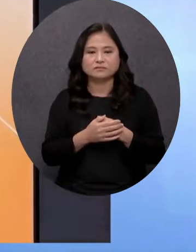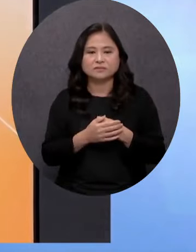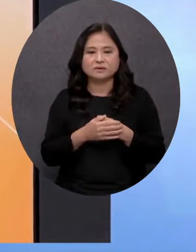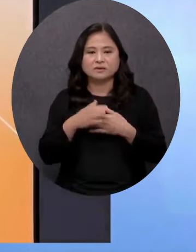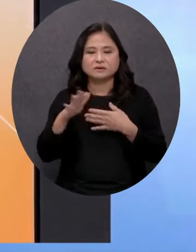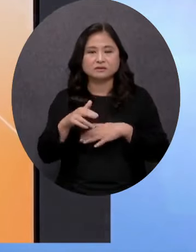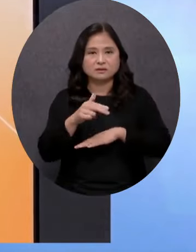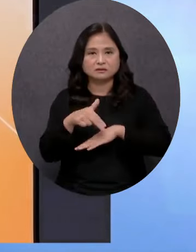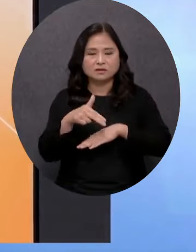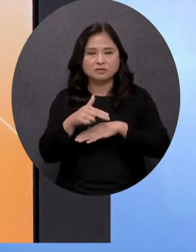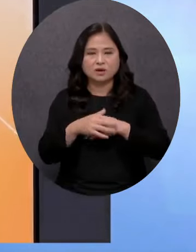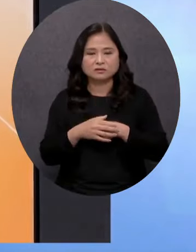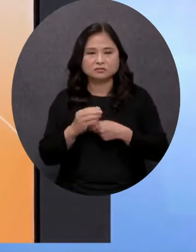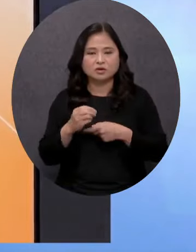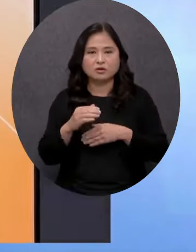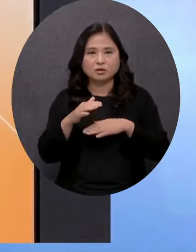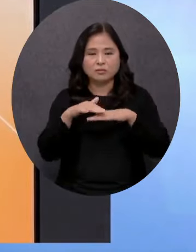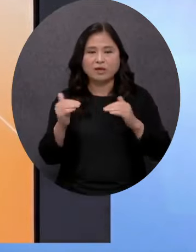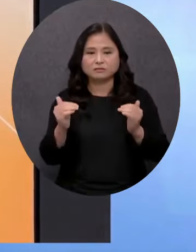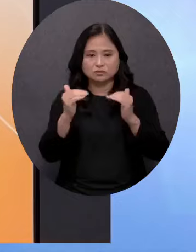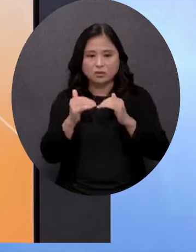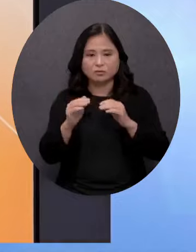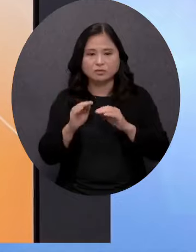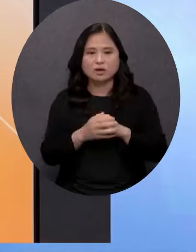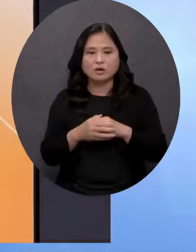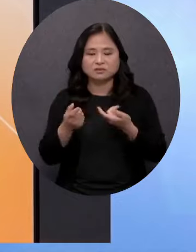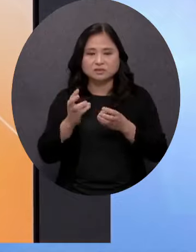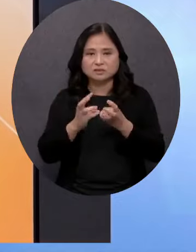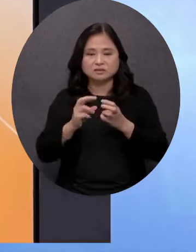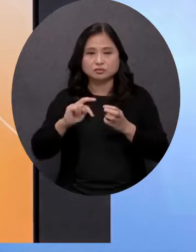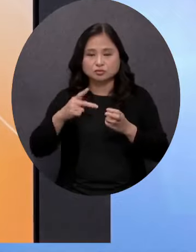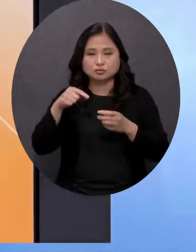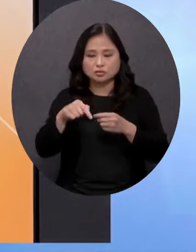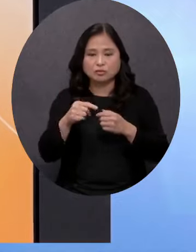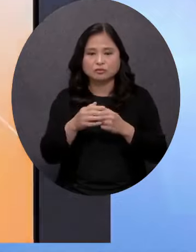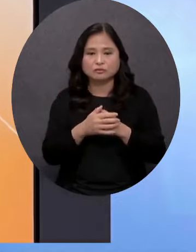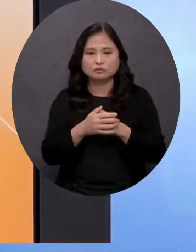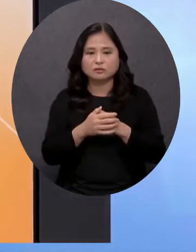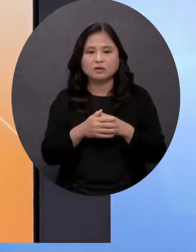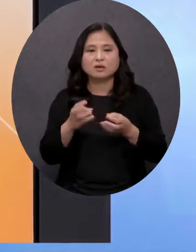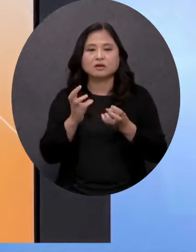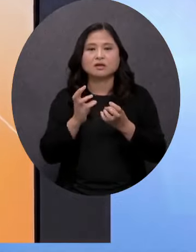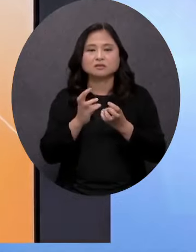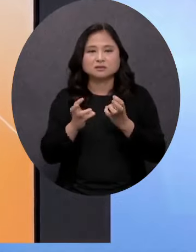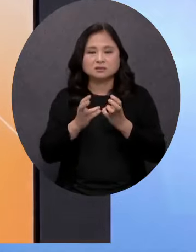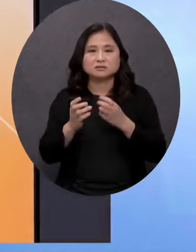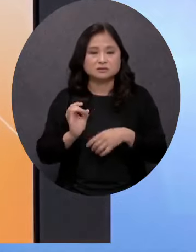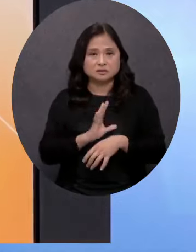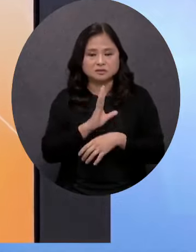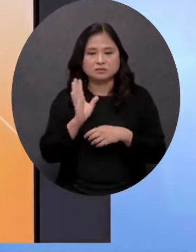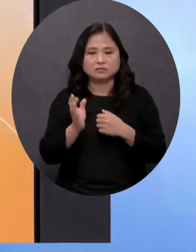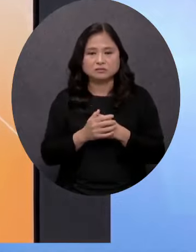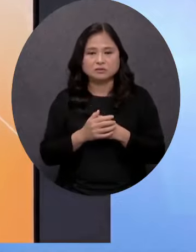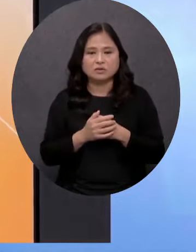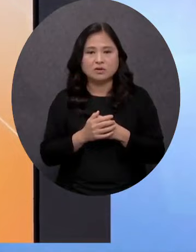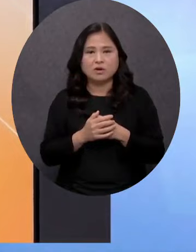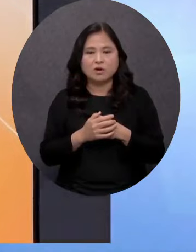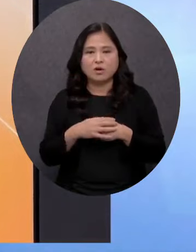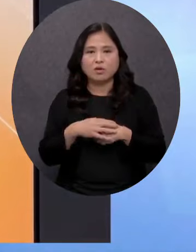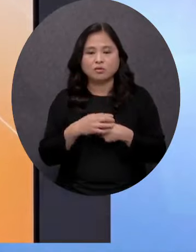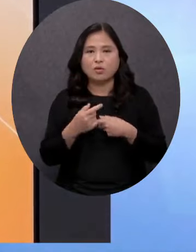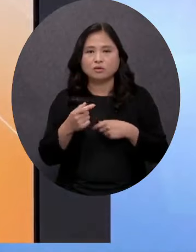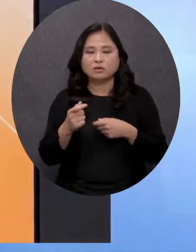计划上平台或者资料转咗去平台咧，佢嗰啲资料就自动咧就会系喺佢个积